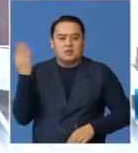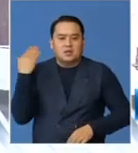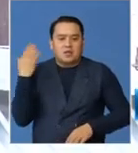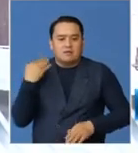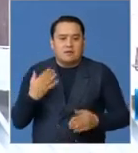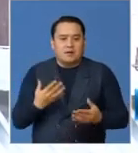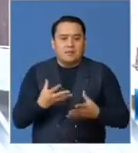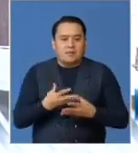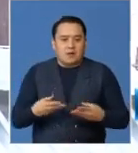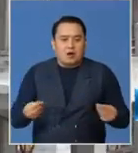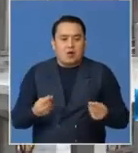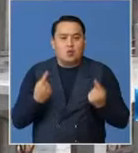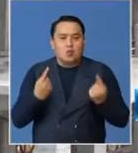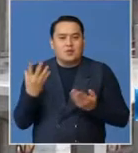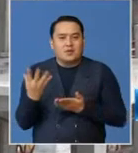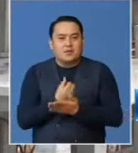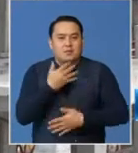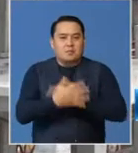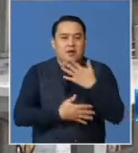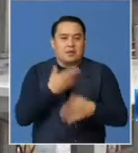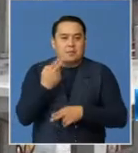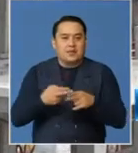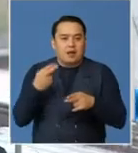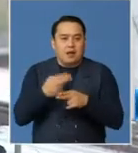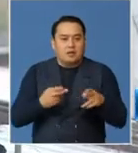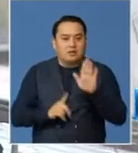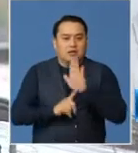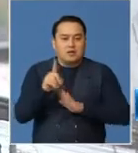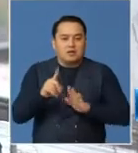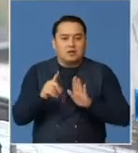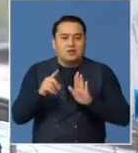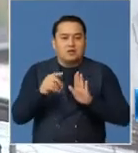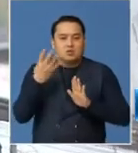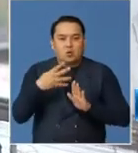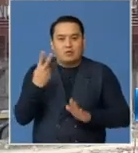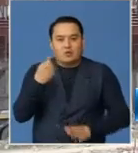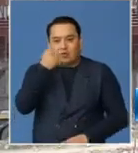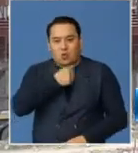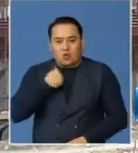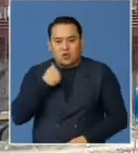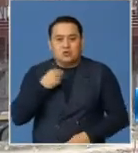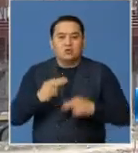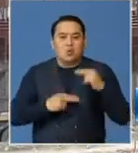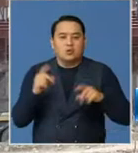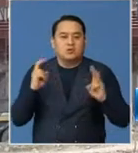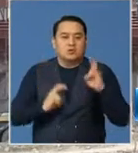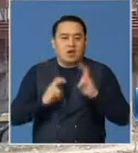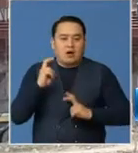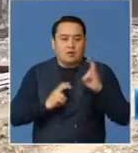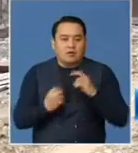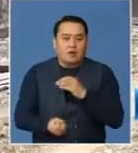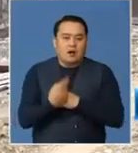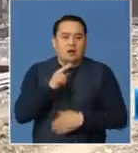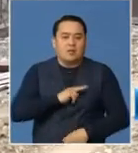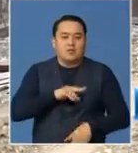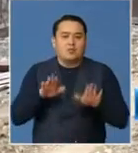плавилин. Однако крупная добыча и переработка металлов началась с 1942 года. Строились заводы, появлялись рабочие